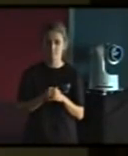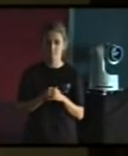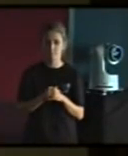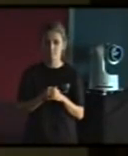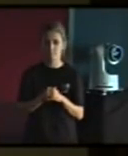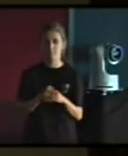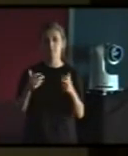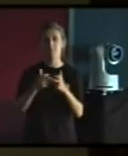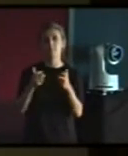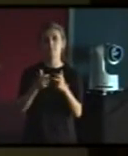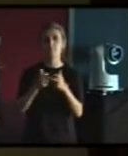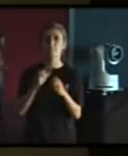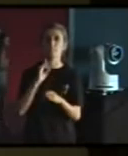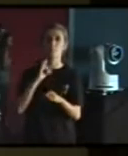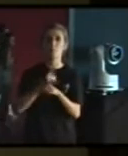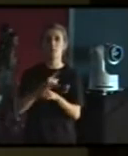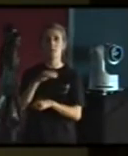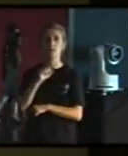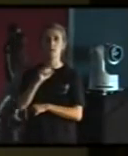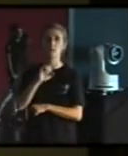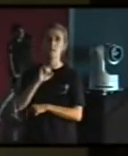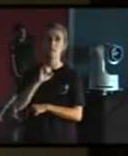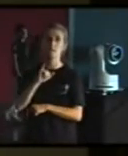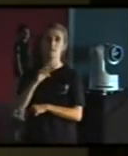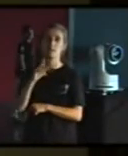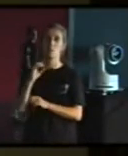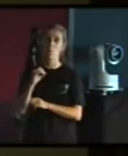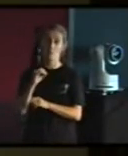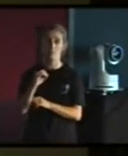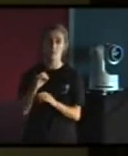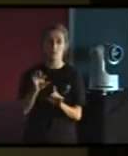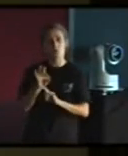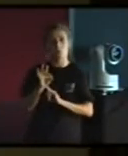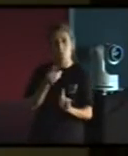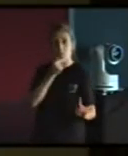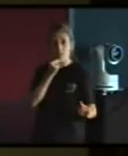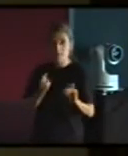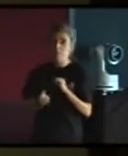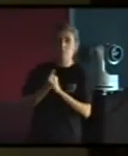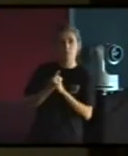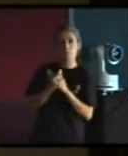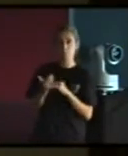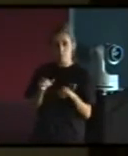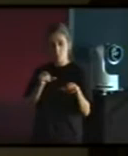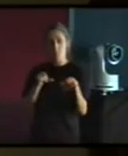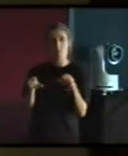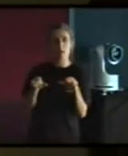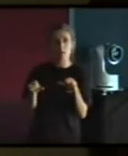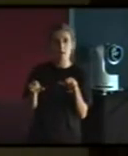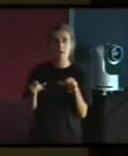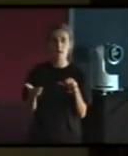l'hôtel Seco, il choisissait la modernité. Mais en même temps, une modernité qui tient